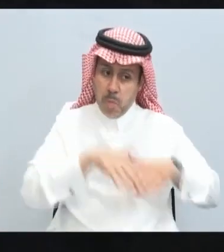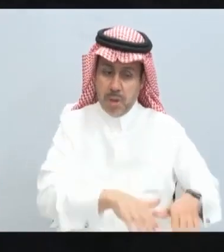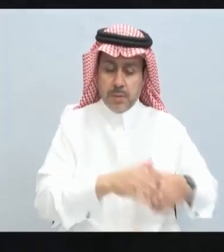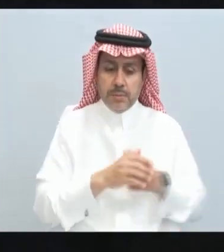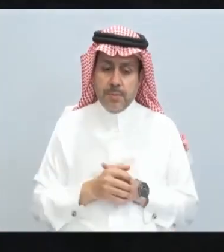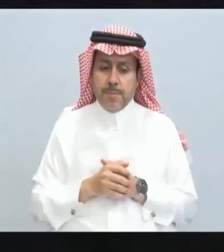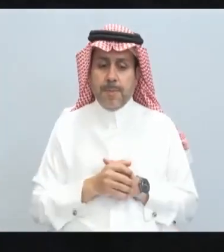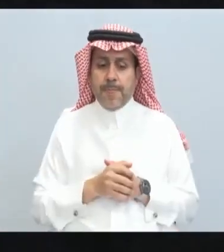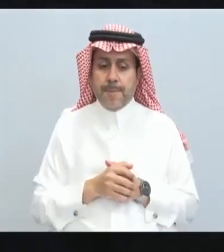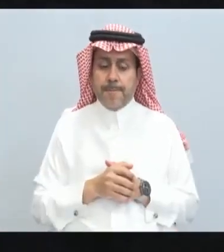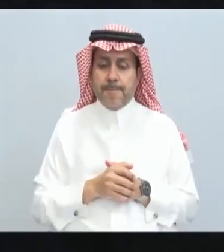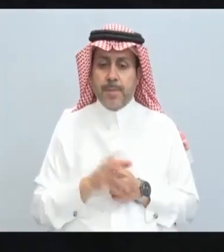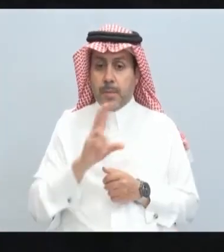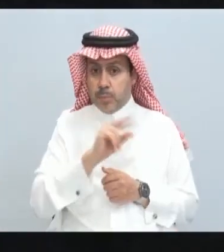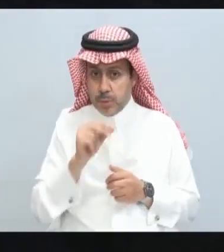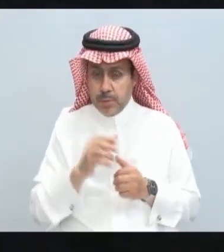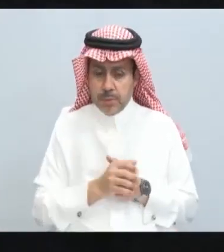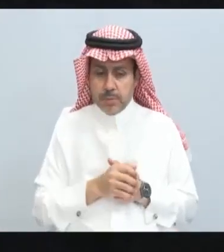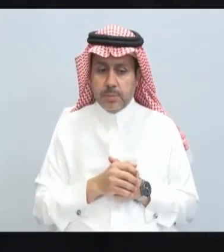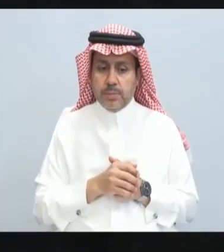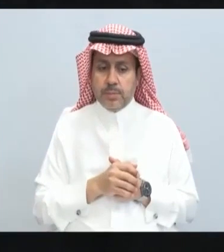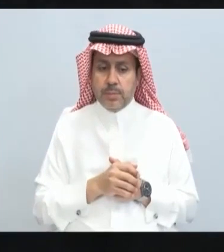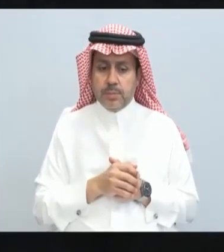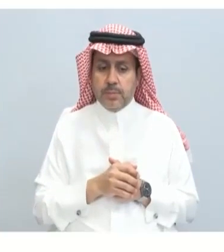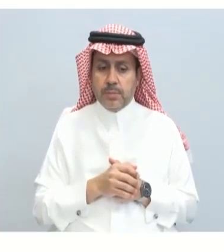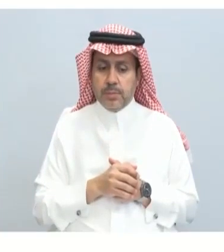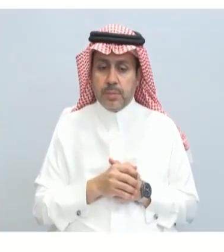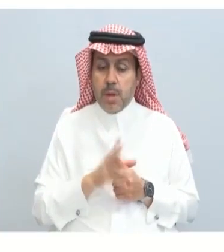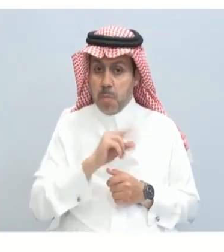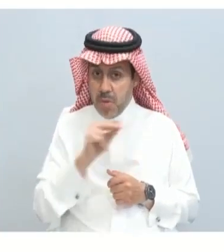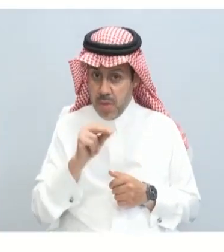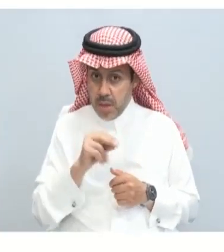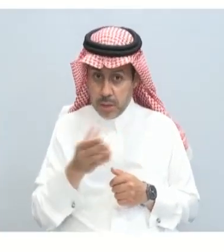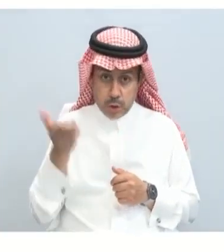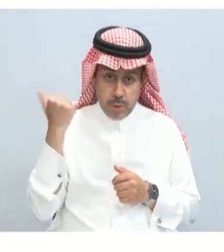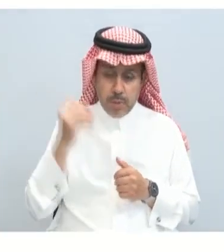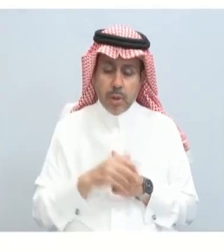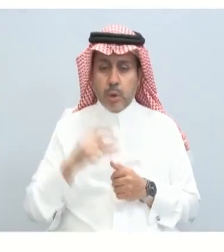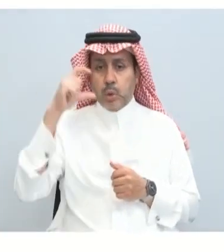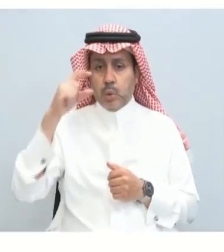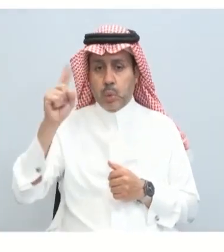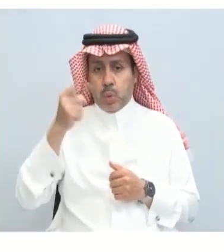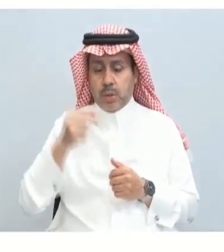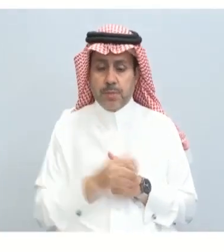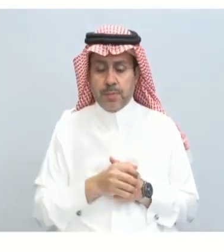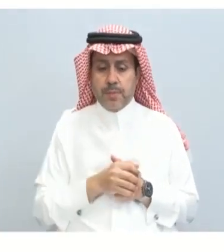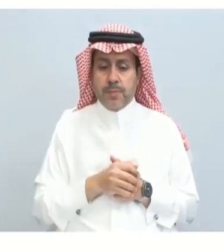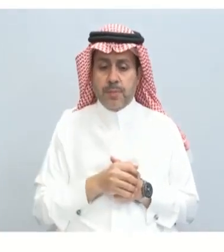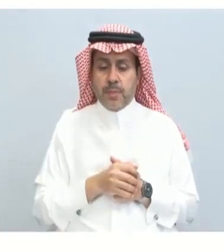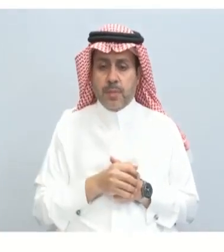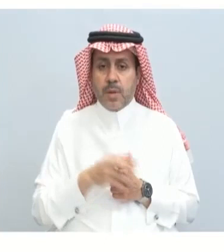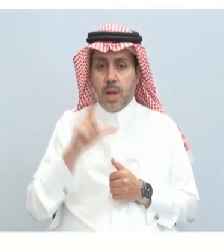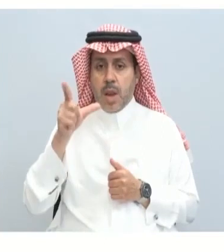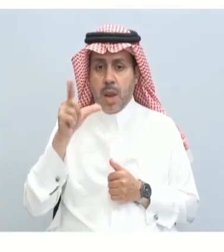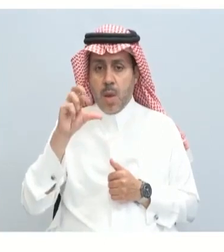هنا حذفت انا مشبه حذفتنا المشبه مثال السابق ذبح مشبه بوقنا بالدولار المشبه به الدرائتين بشيء من